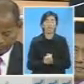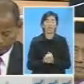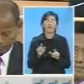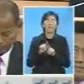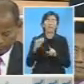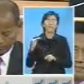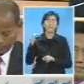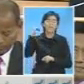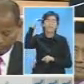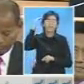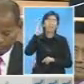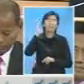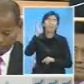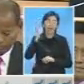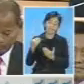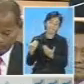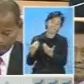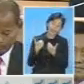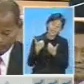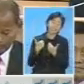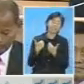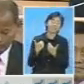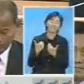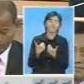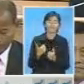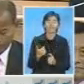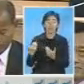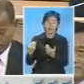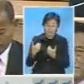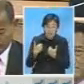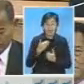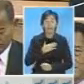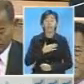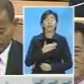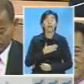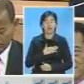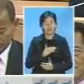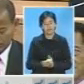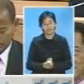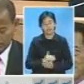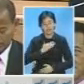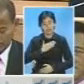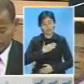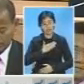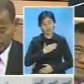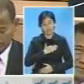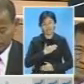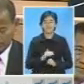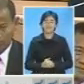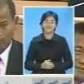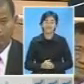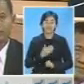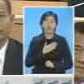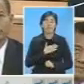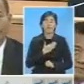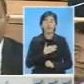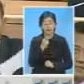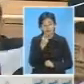นั้นได้กล่าวพาดพิงให้เกียรติผมบอกว่าผมเองเป็นคนนะครับไปอ่าน